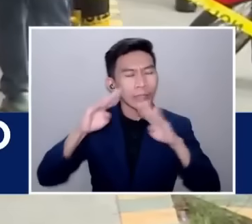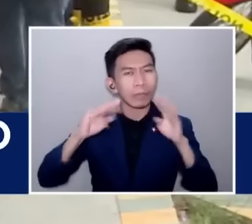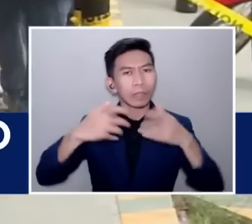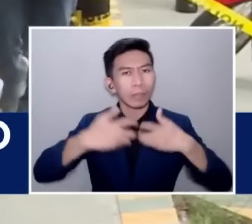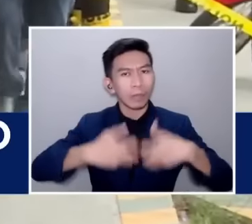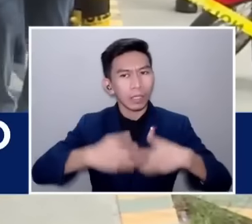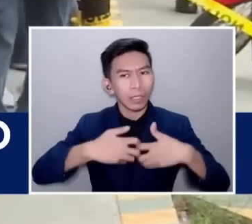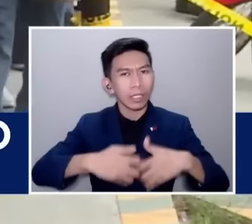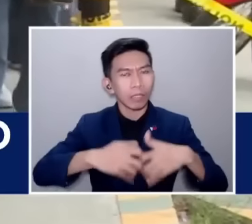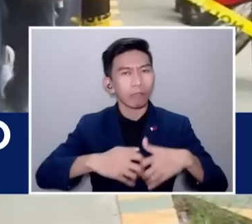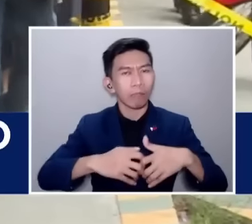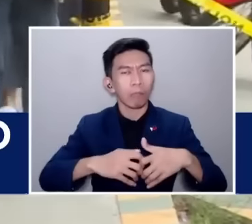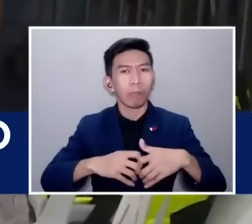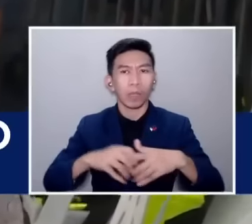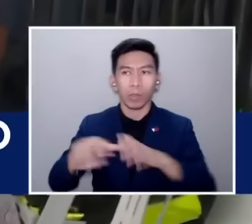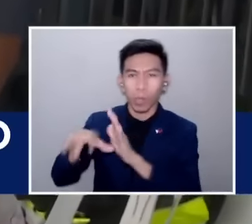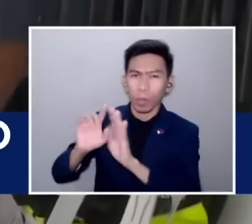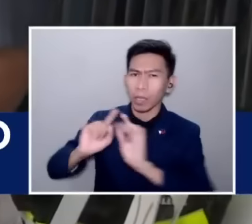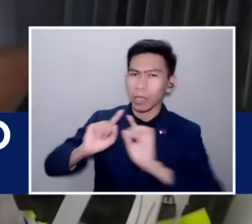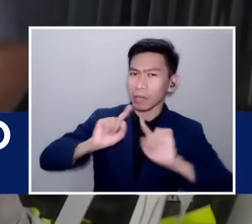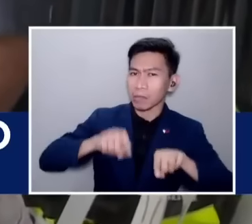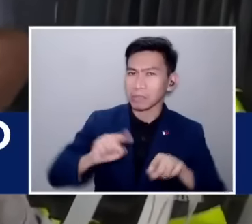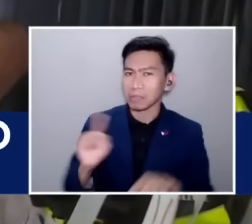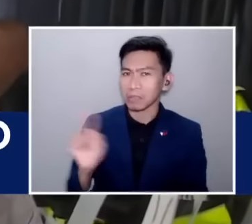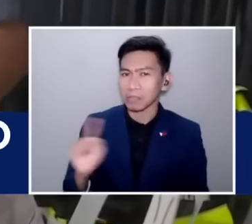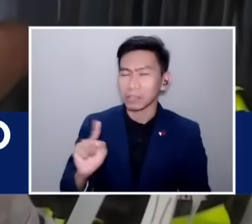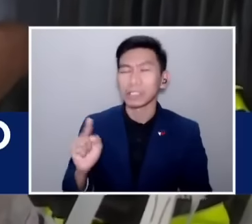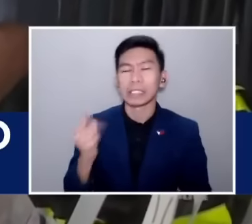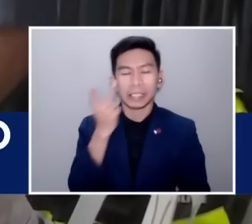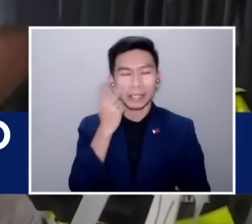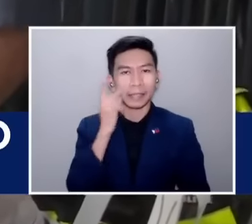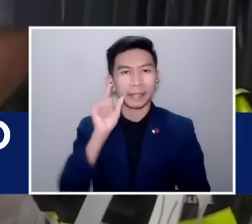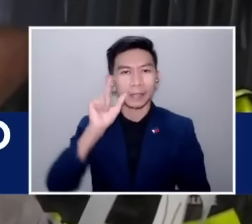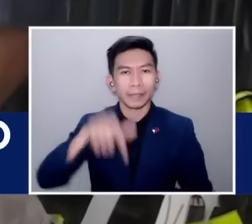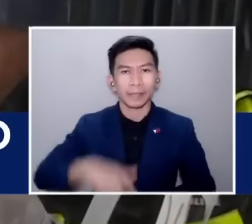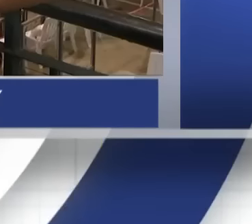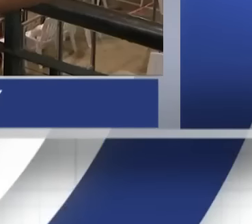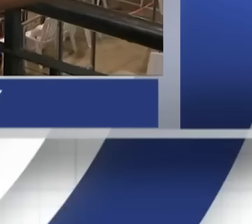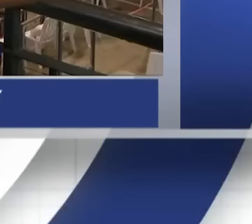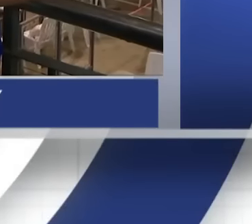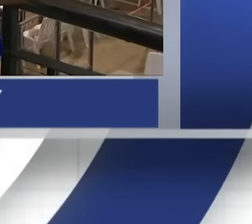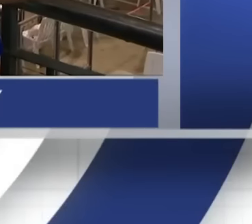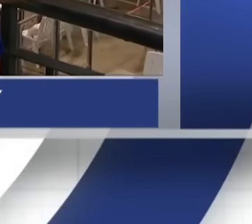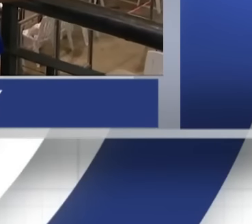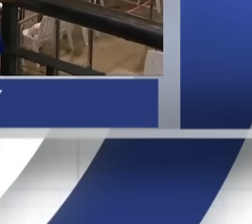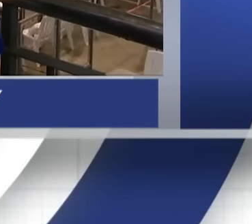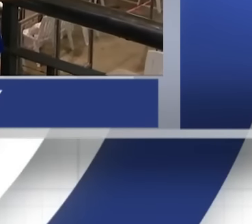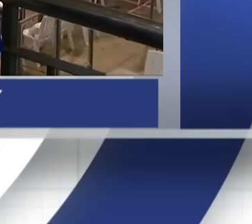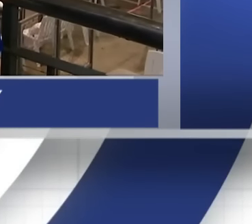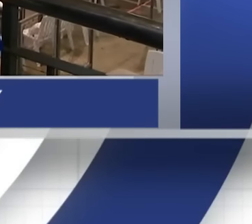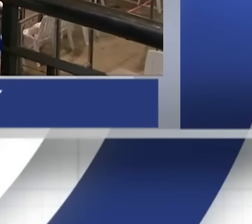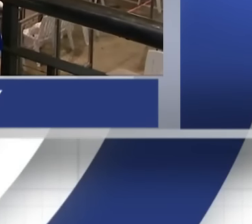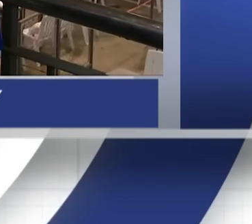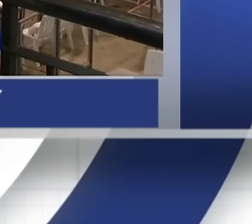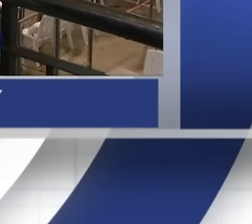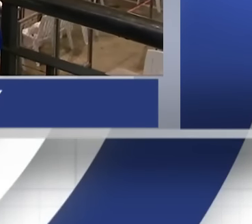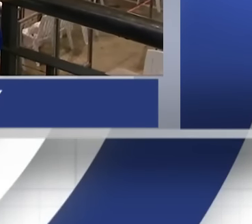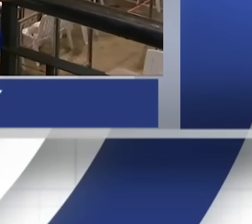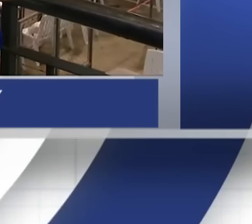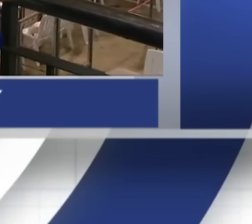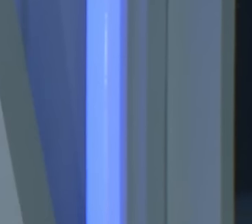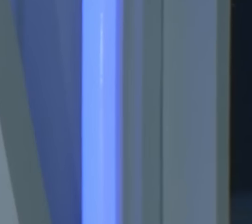ang magiging sagot ng COMELEC dito. Karen. Alright, maraming salamat Rafael Bosano.